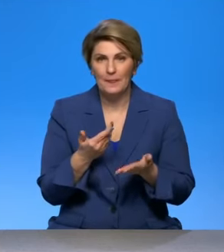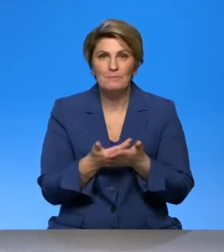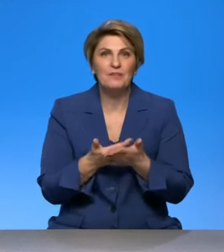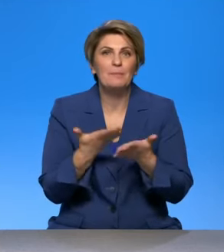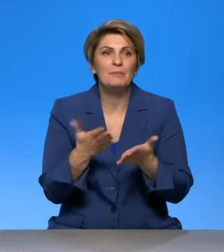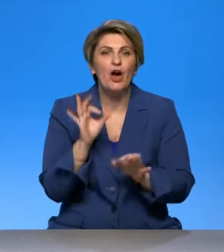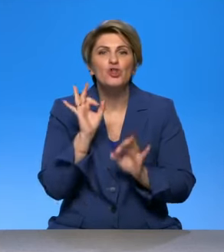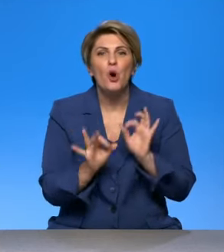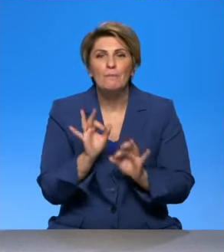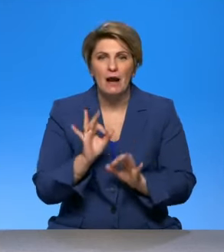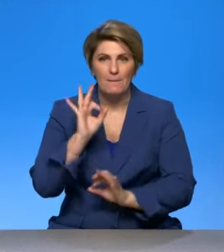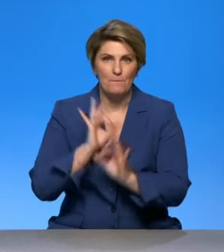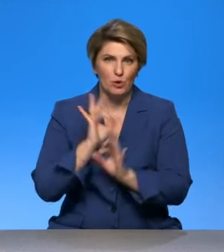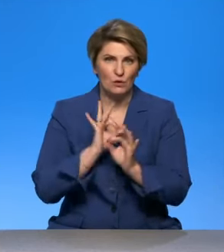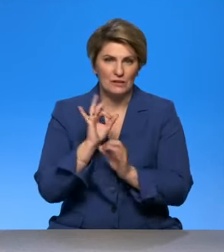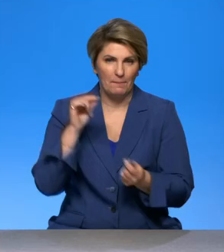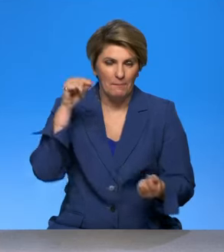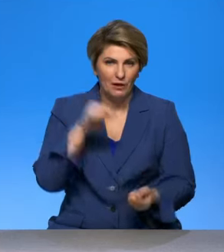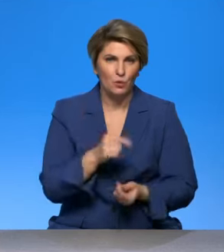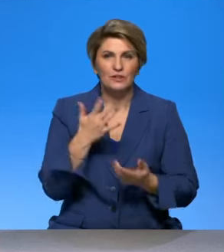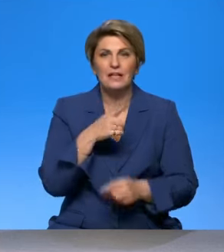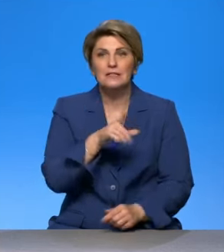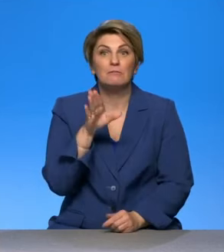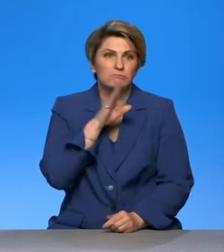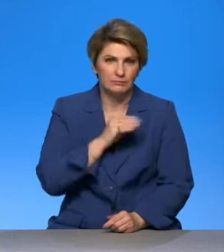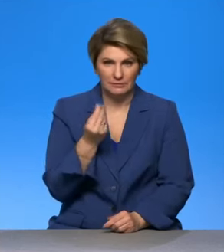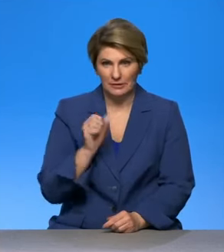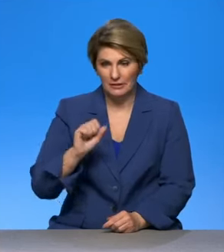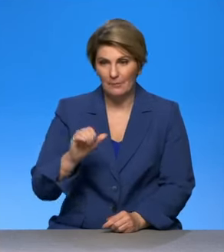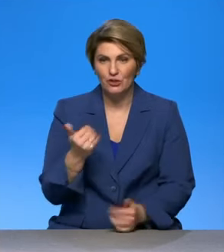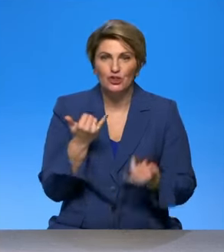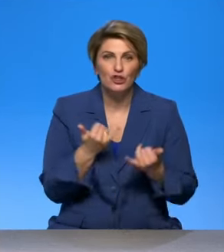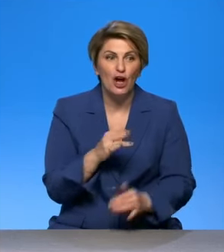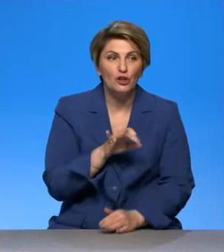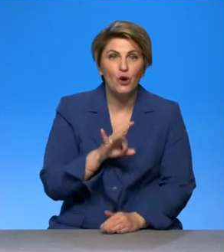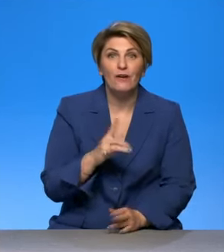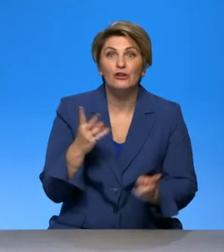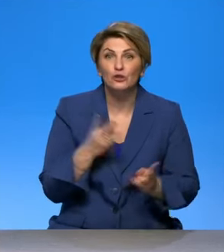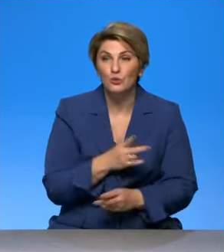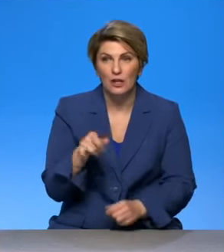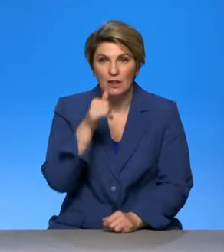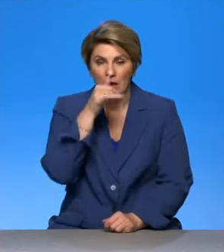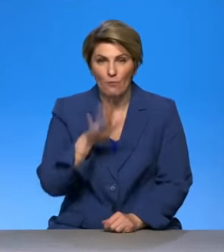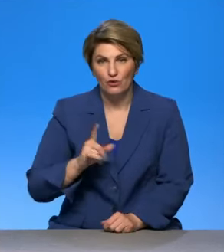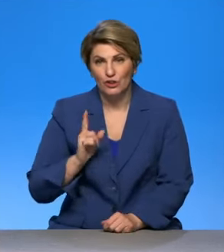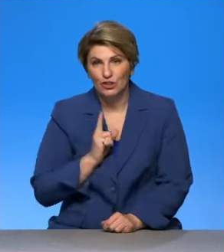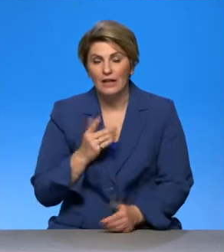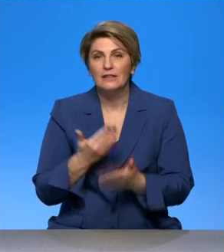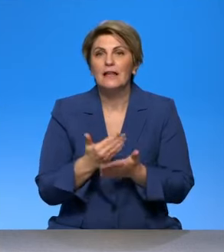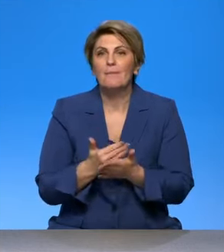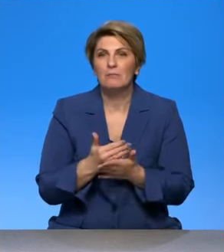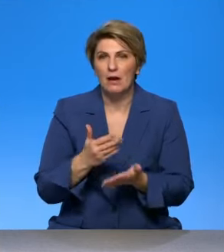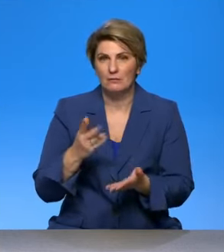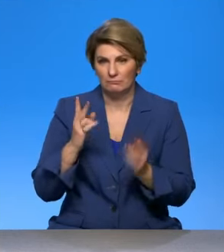нормальные проценты по нему подходят тебе, если ты можешь отдать. Если тебе сейчас товар нужен, и ты не можешь ждать по какой-то причине, например, ипотека. Да?